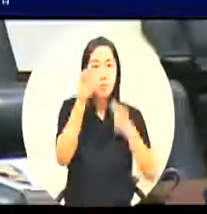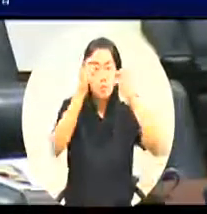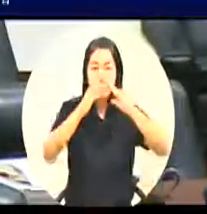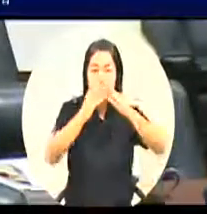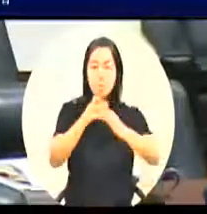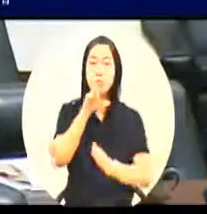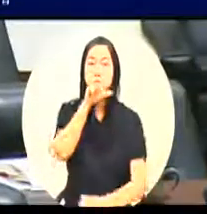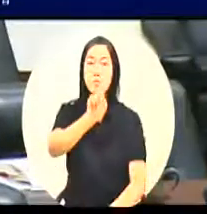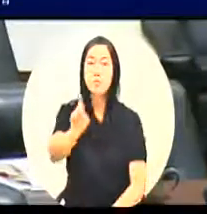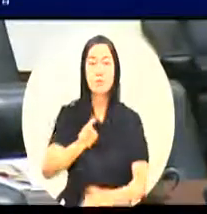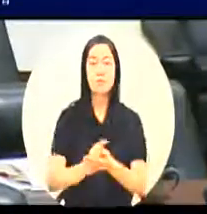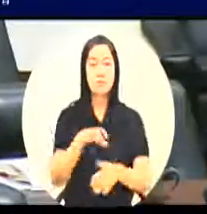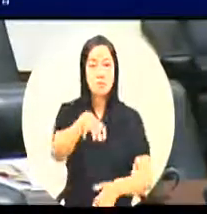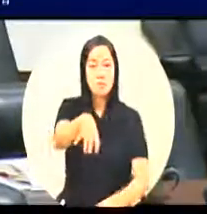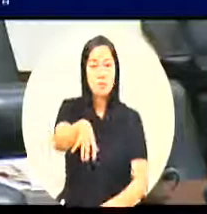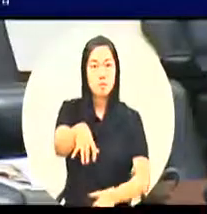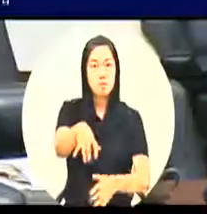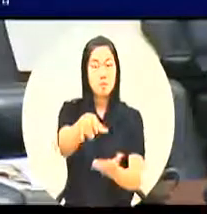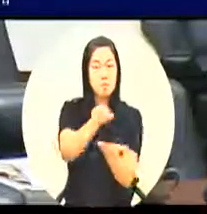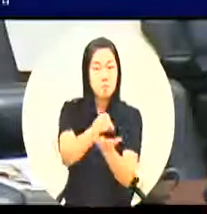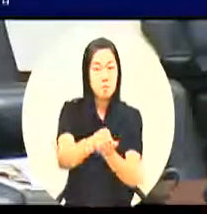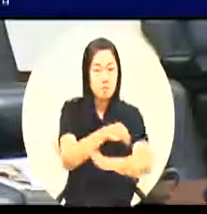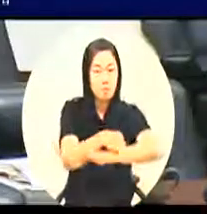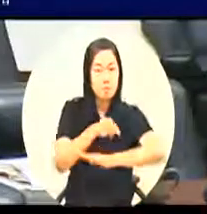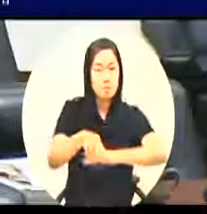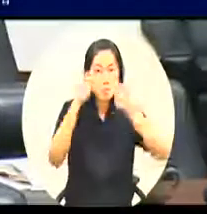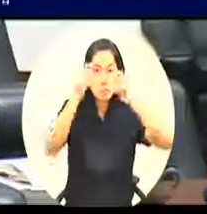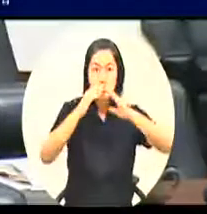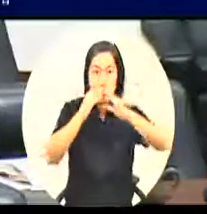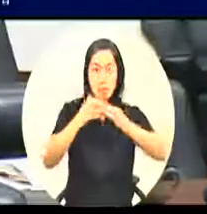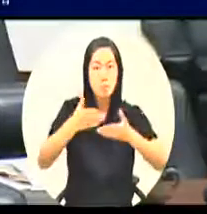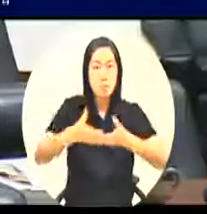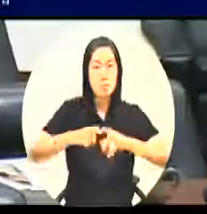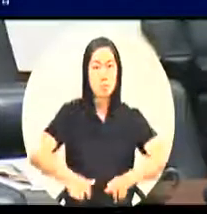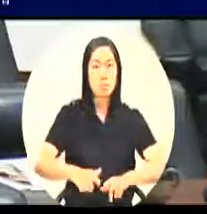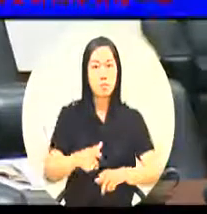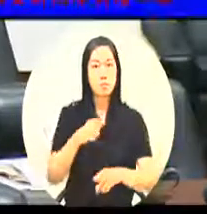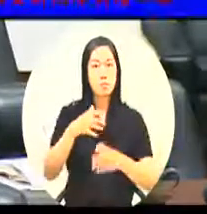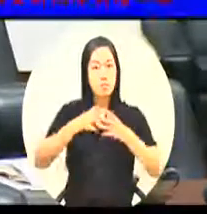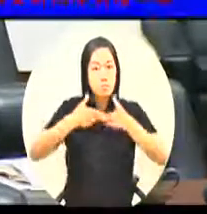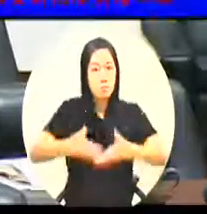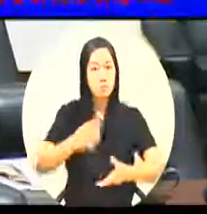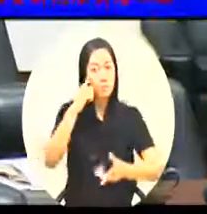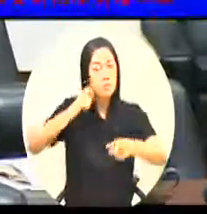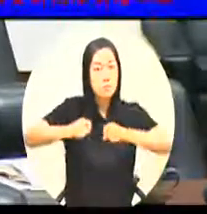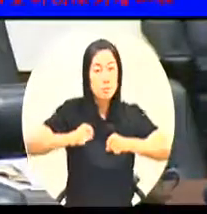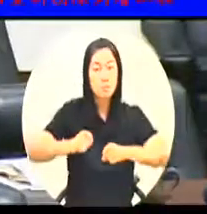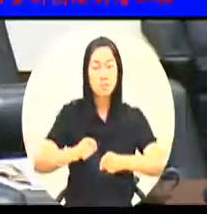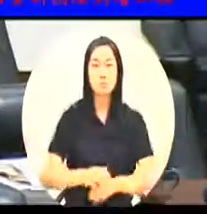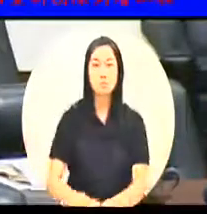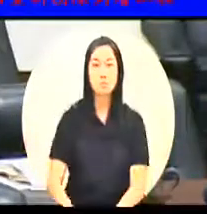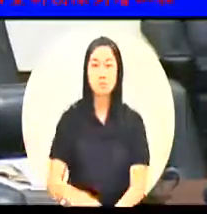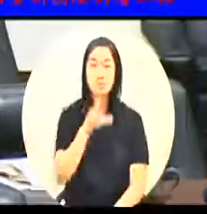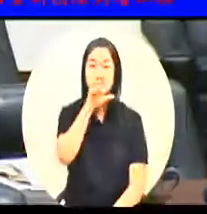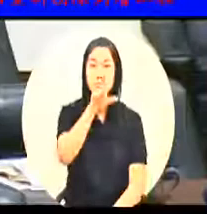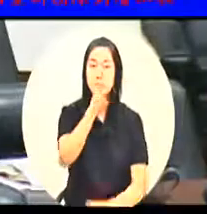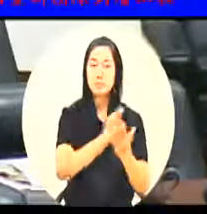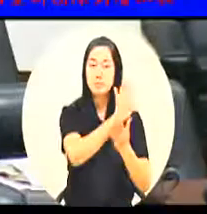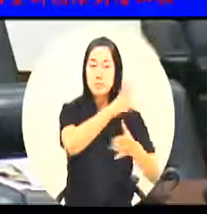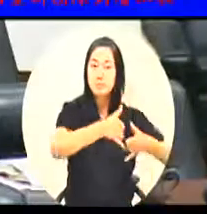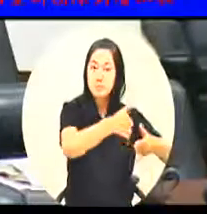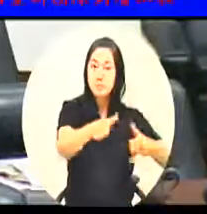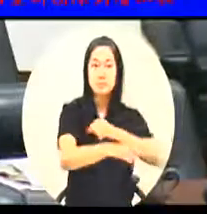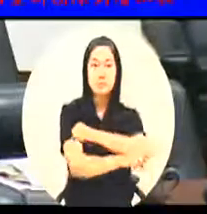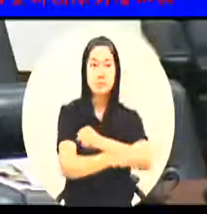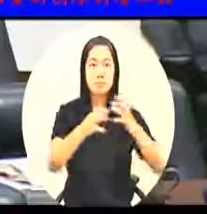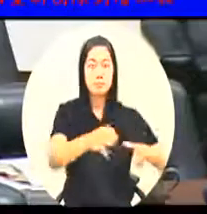叫做地方办的高雄市的重大亮点计划，跟它对照，一个叫做前瞻基础建